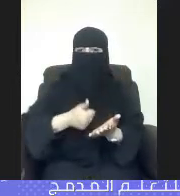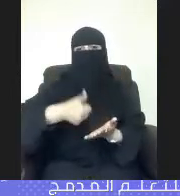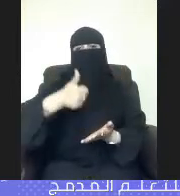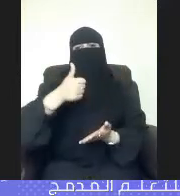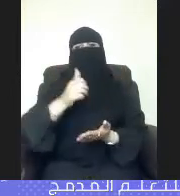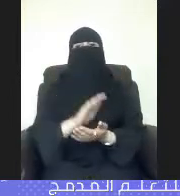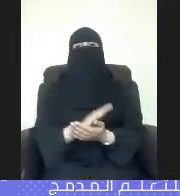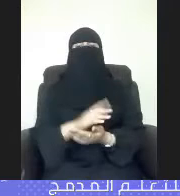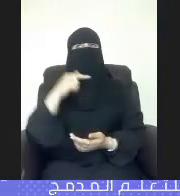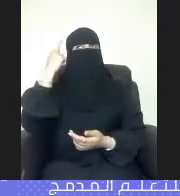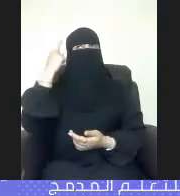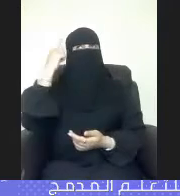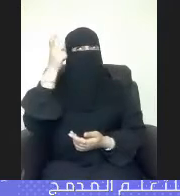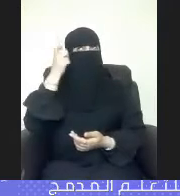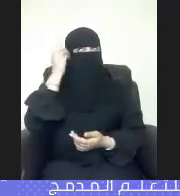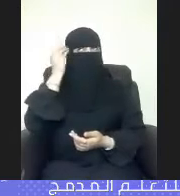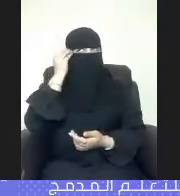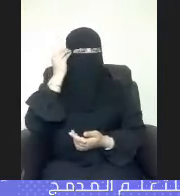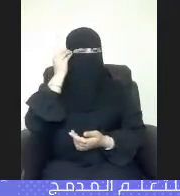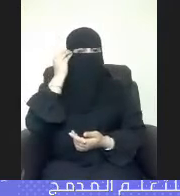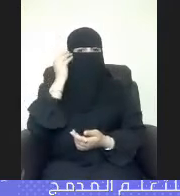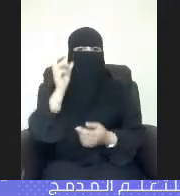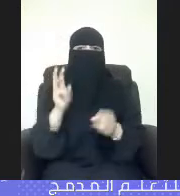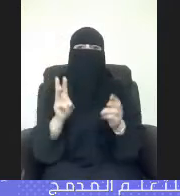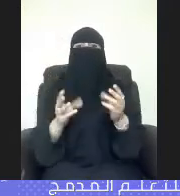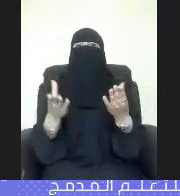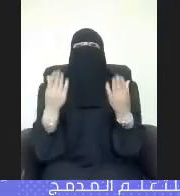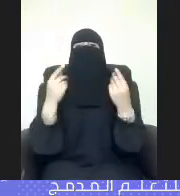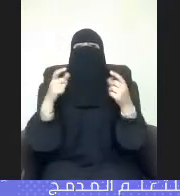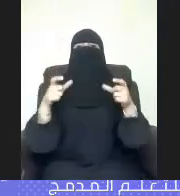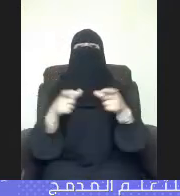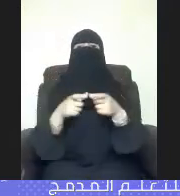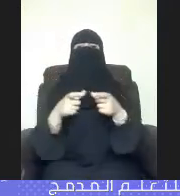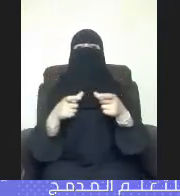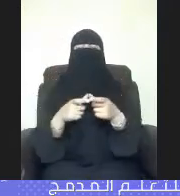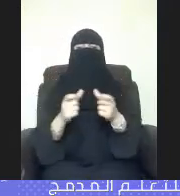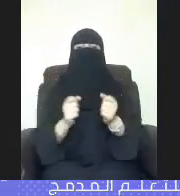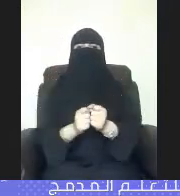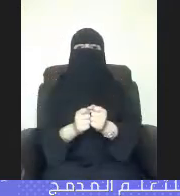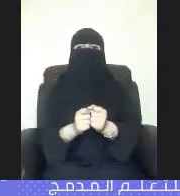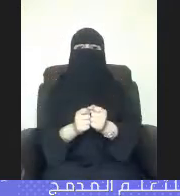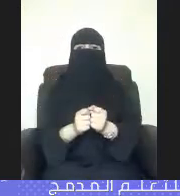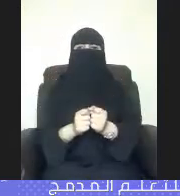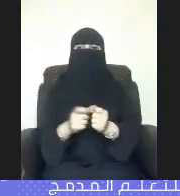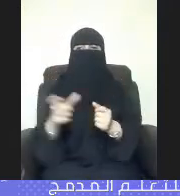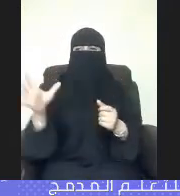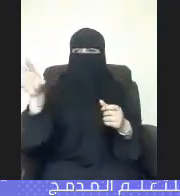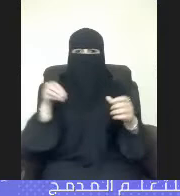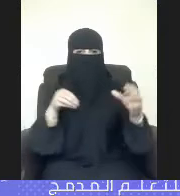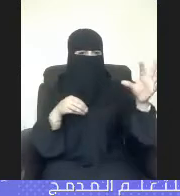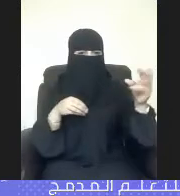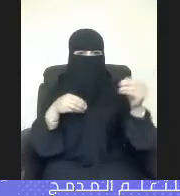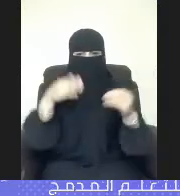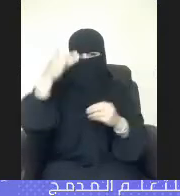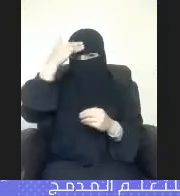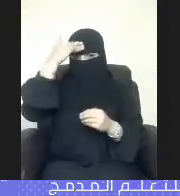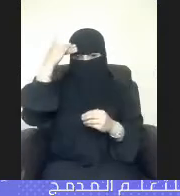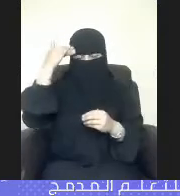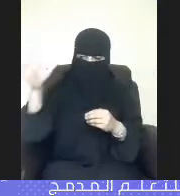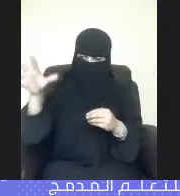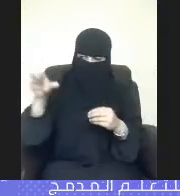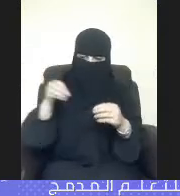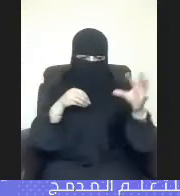الملتقى، والذي يهدف كما أشار سعادة الوكيل إلى التقاء الخبراء والأكاديميين